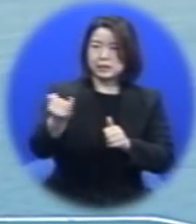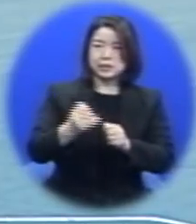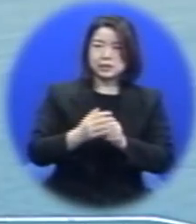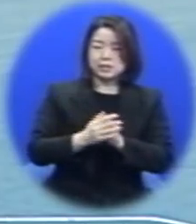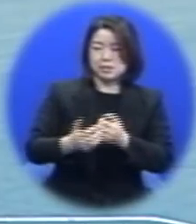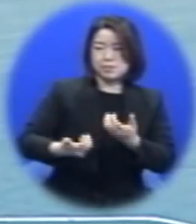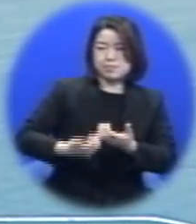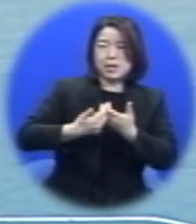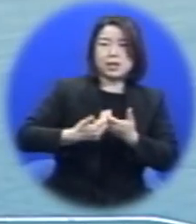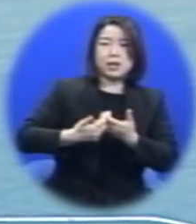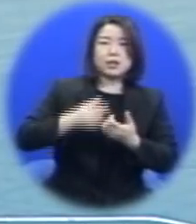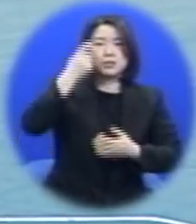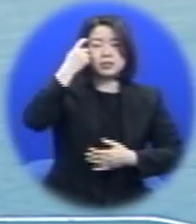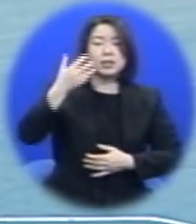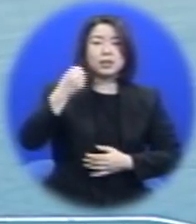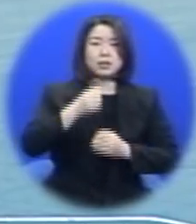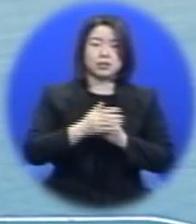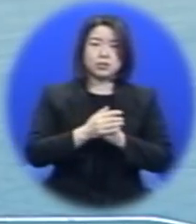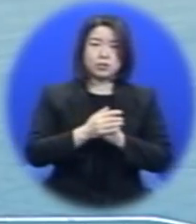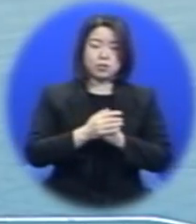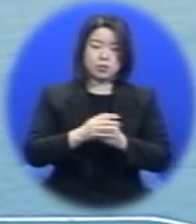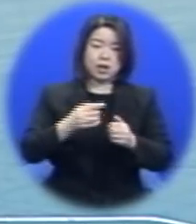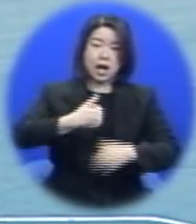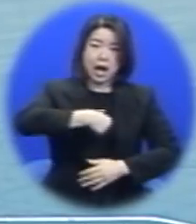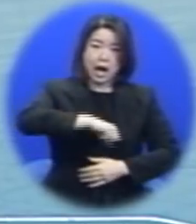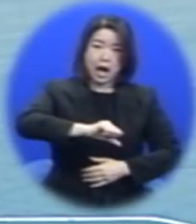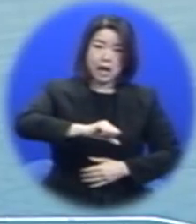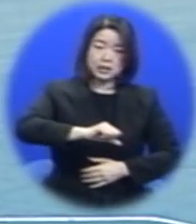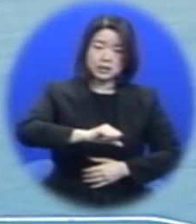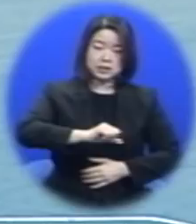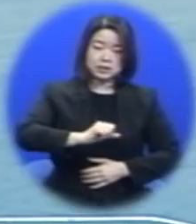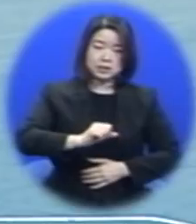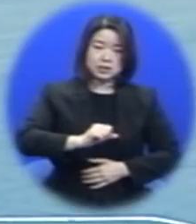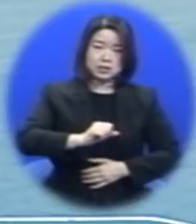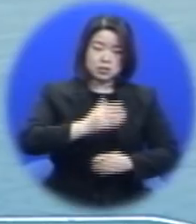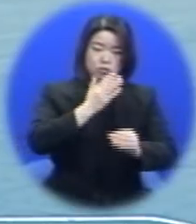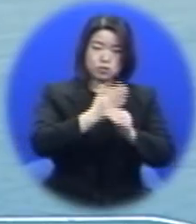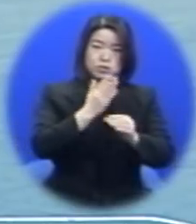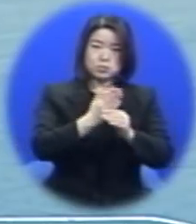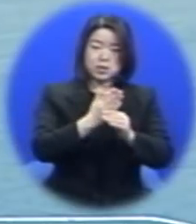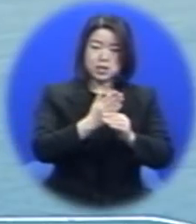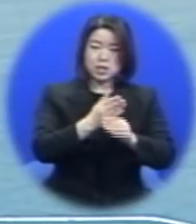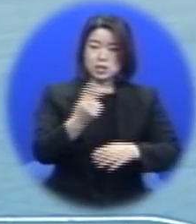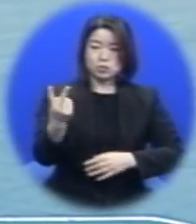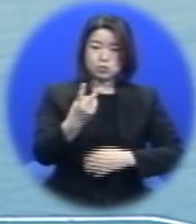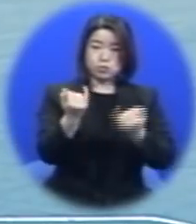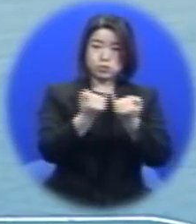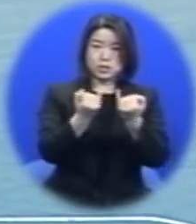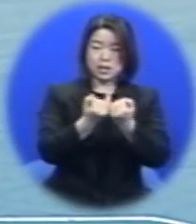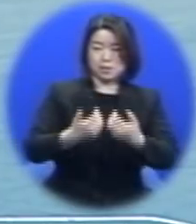생각하시는 아들을 둘러싸고 두 여인이 대립하는 구조죠.